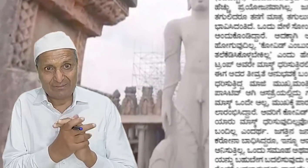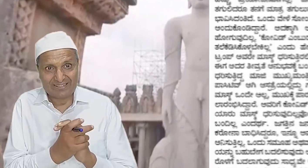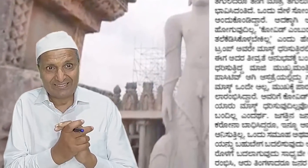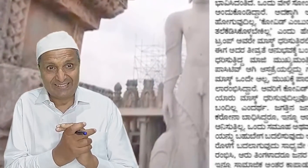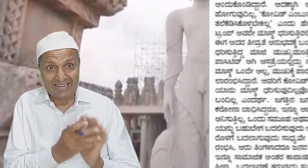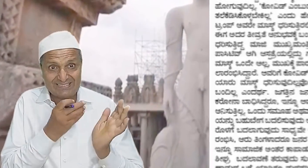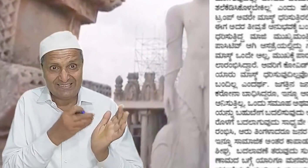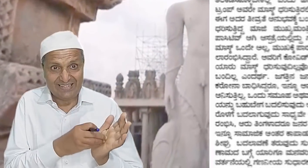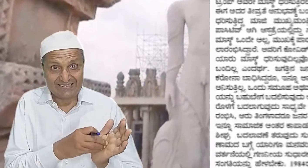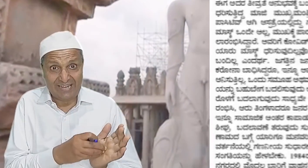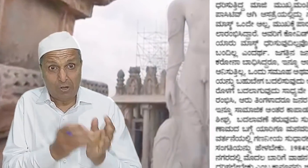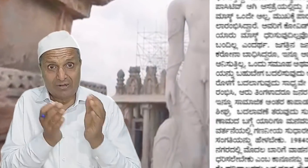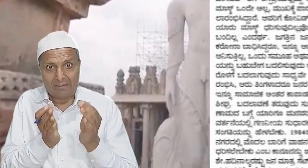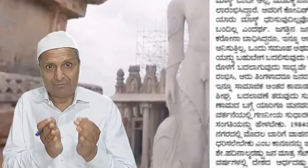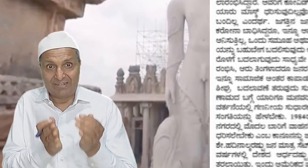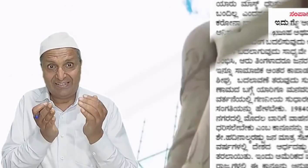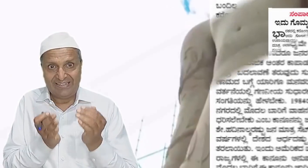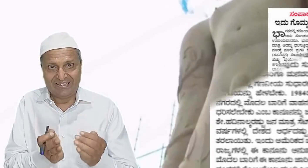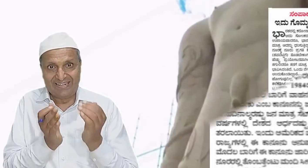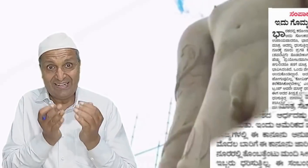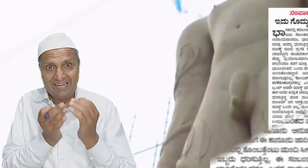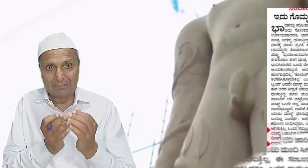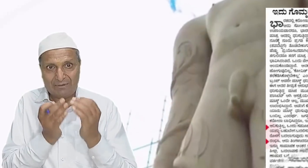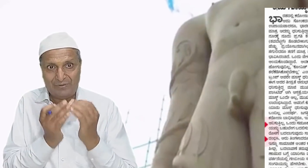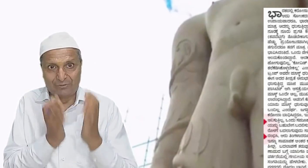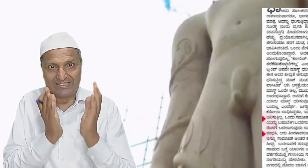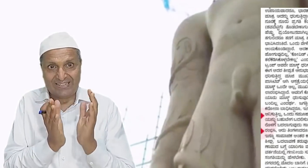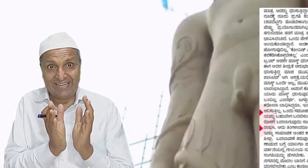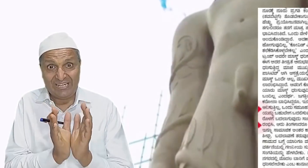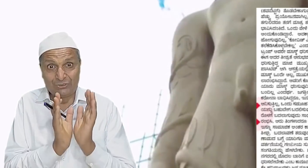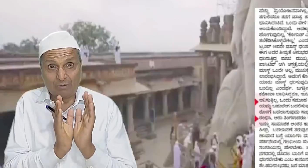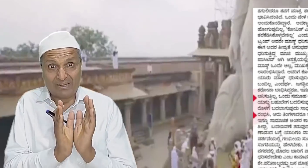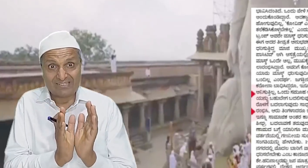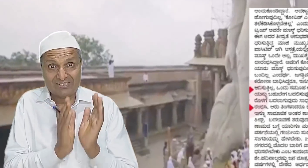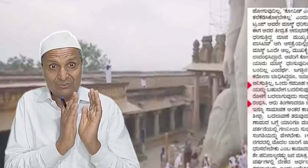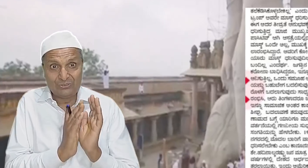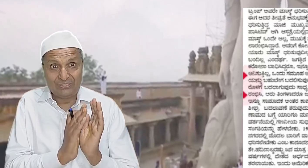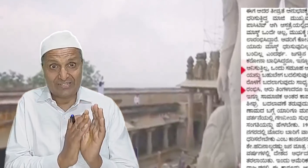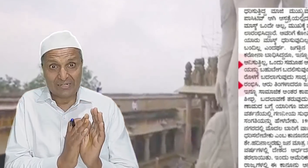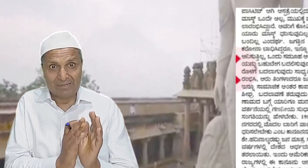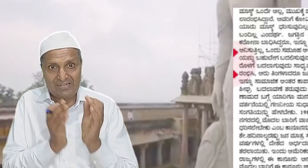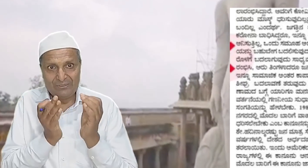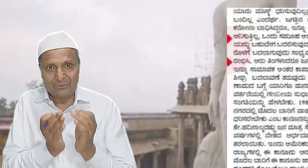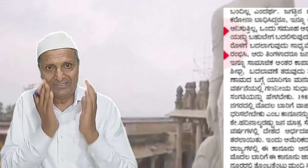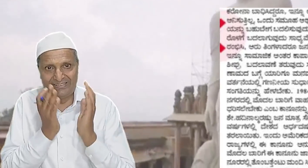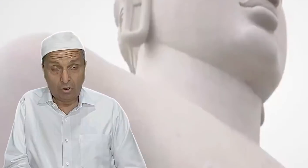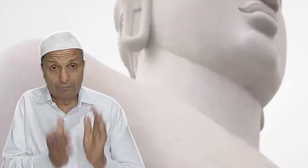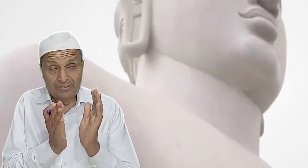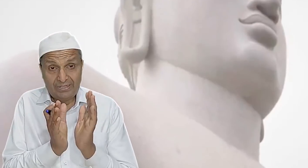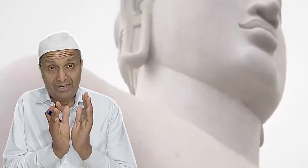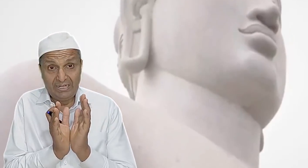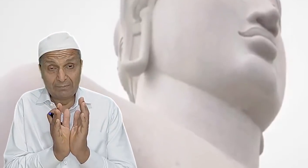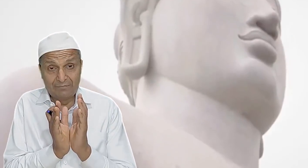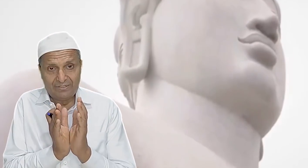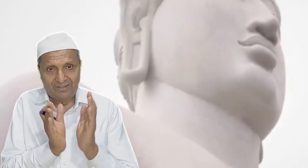के बारे में करती है, ऐसी ये करते हैं। और अब फिर यही घटना एक बार फिर दोहरा दी गई है जो हमारे साथ 1.5 साल पहले हुई थी। और